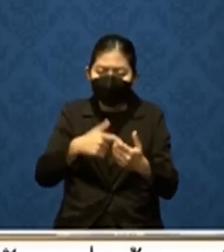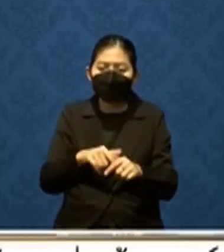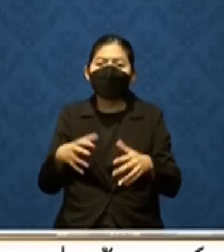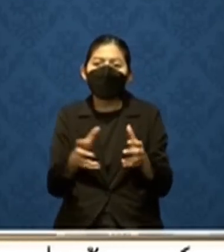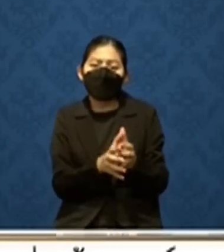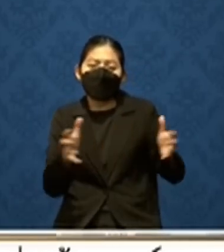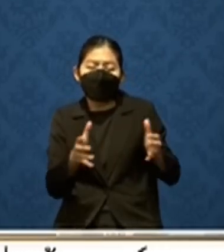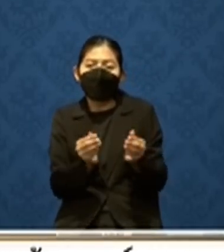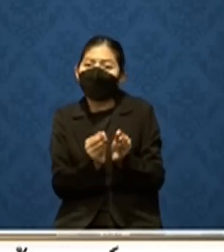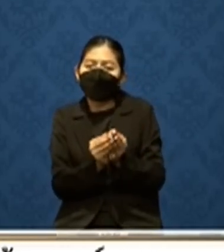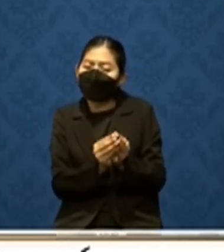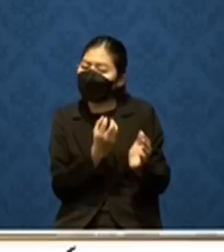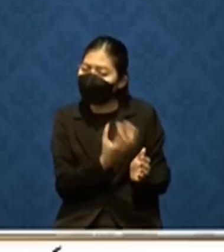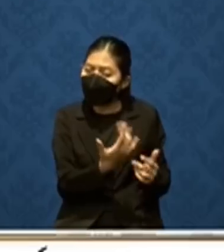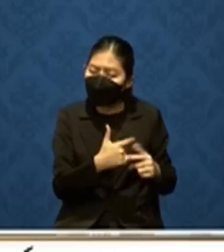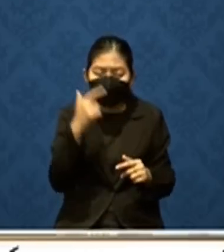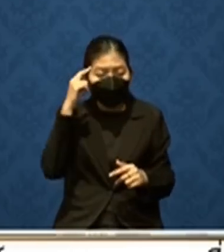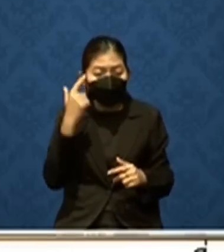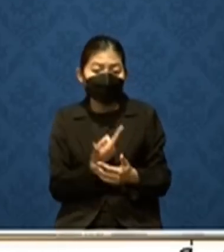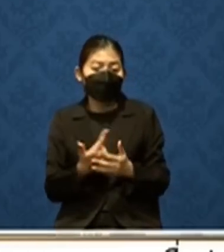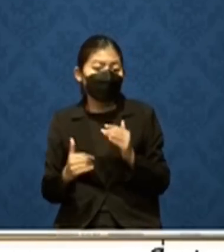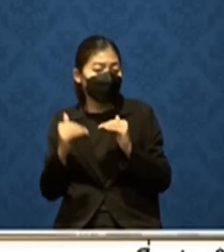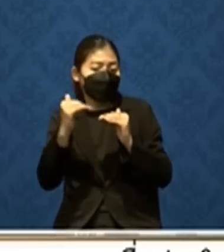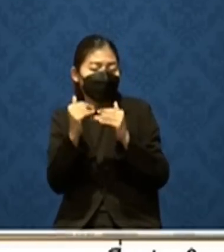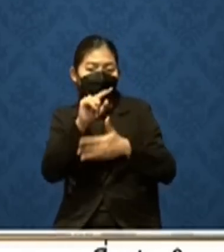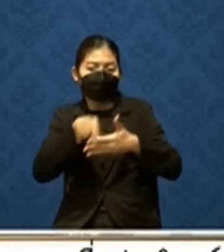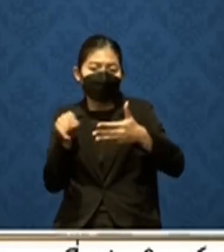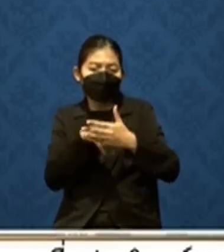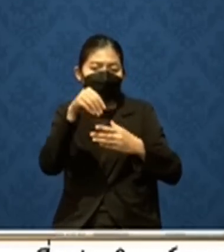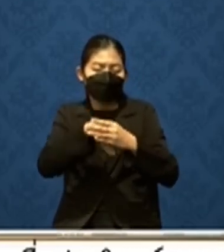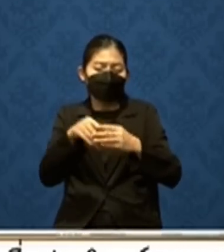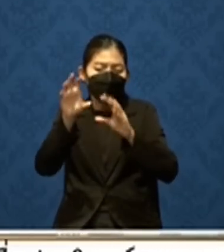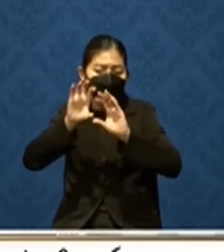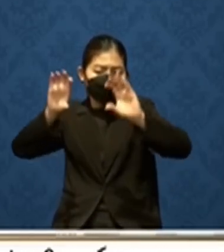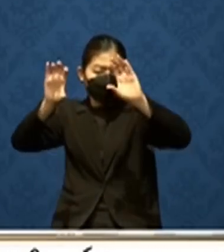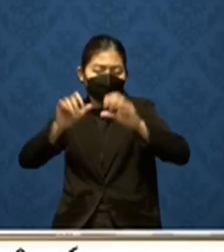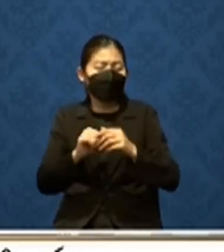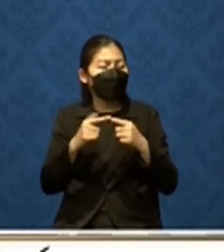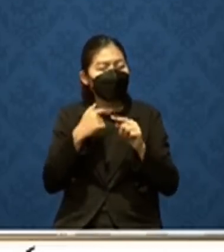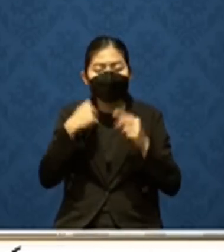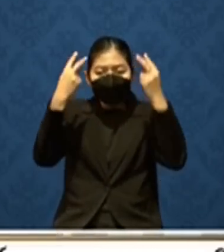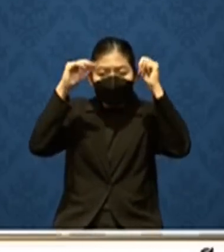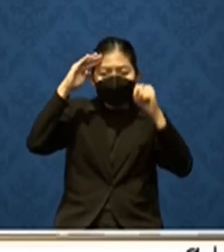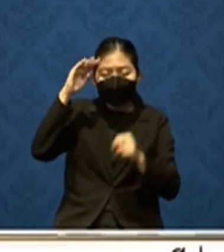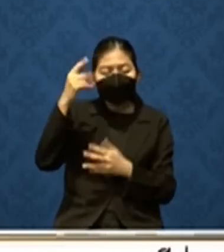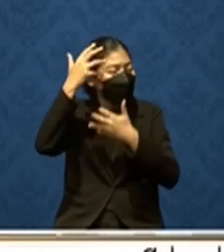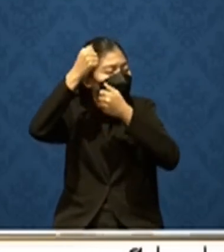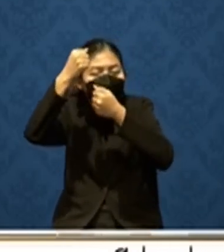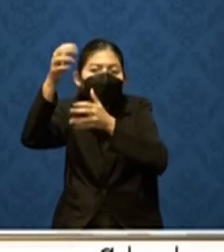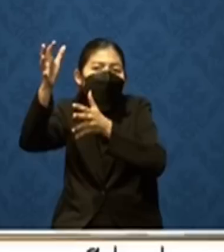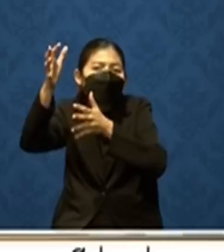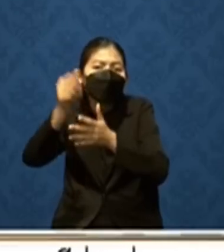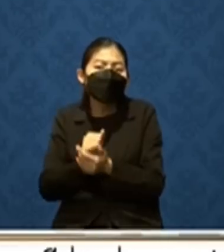รัฐบาลแต่ถ้าไม่สนใจไม่ใส่ใจถ้าจะเอาซะอย่าง